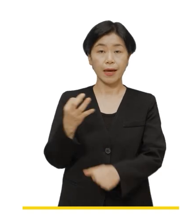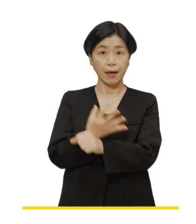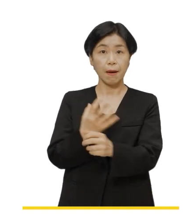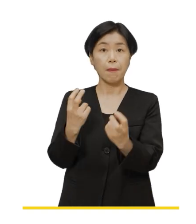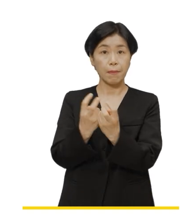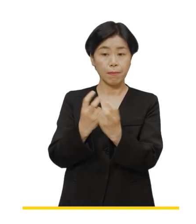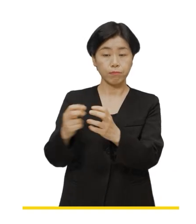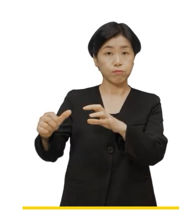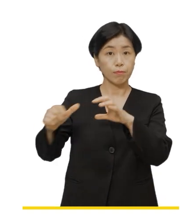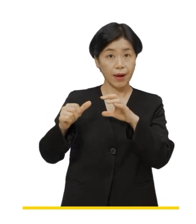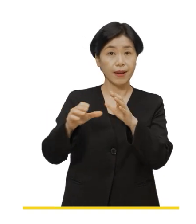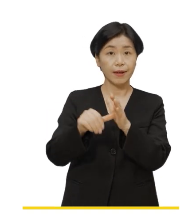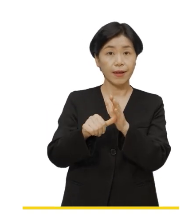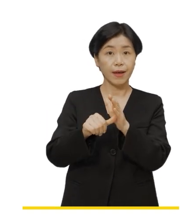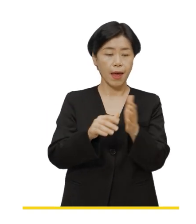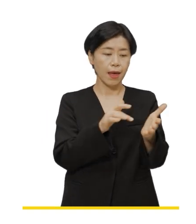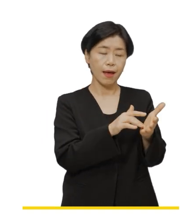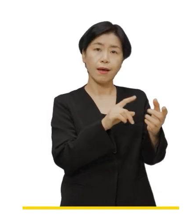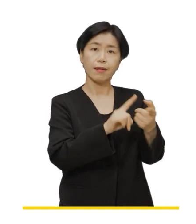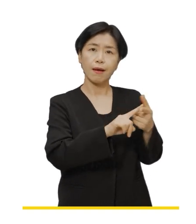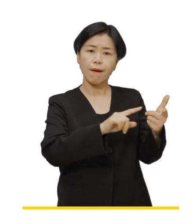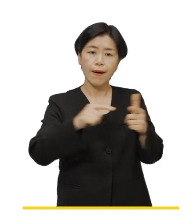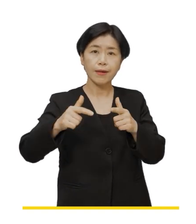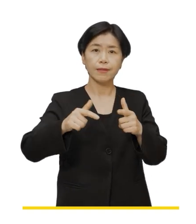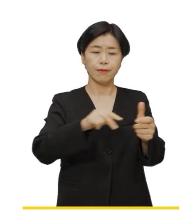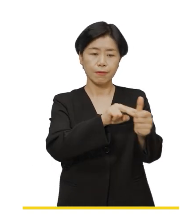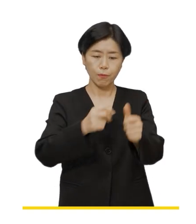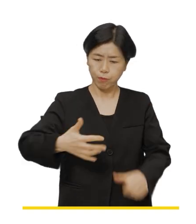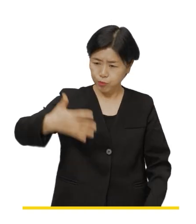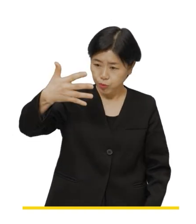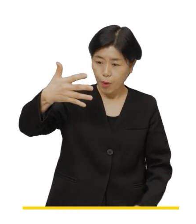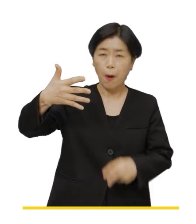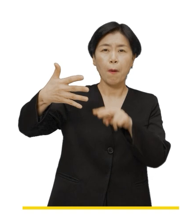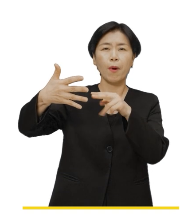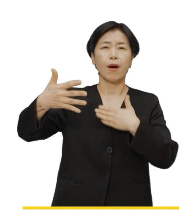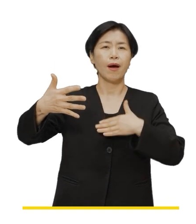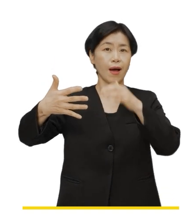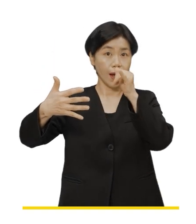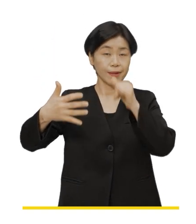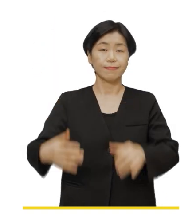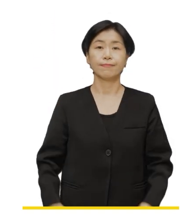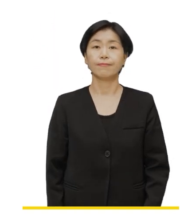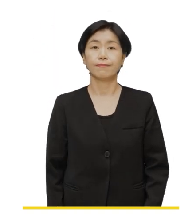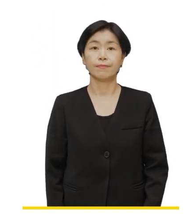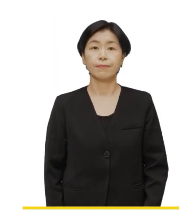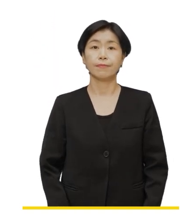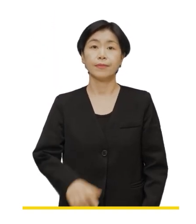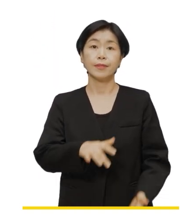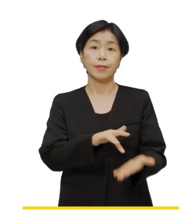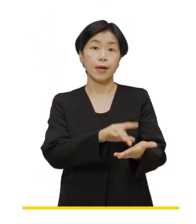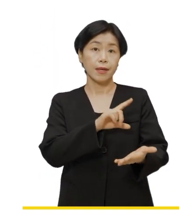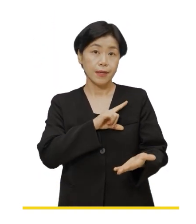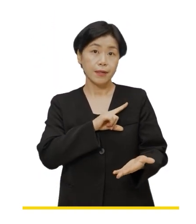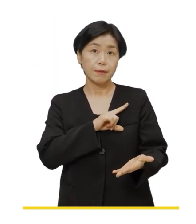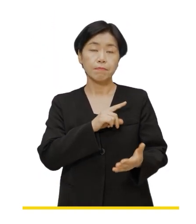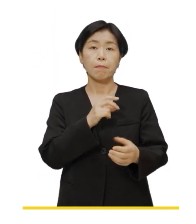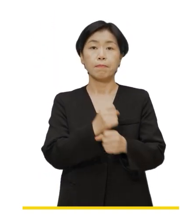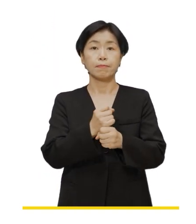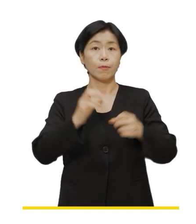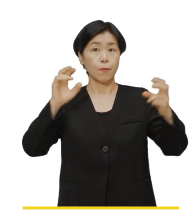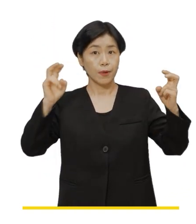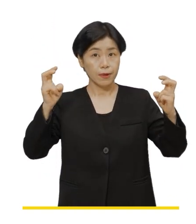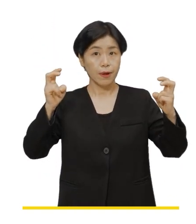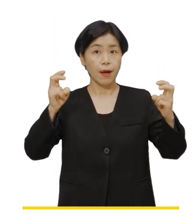서비스를 이용하면 의약품에 대한 다양한 정보를 알 수 있어요. 약 이름, 약을 만든